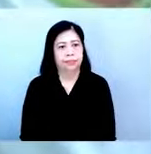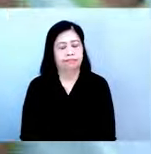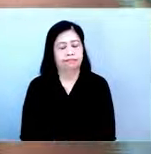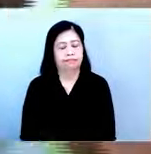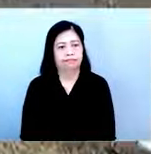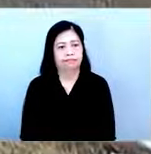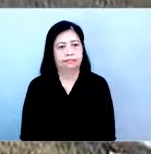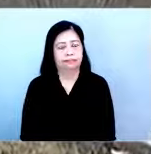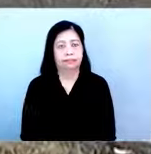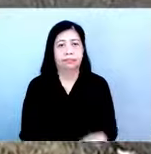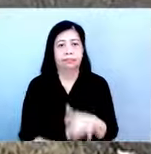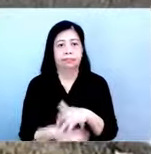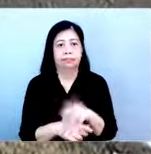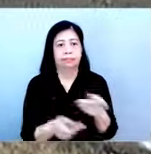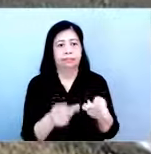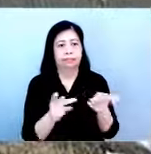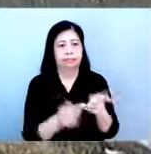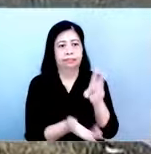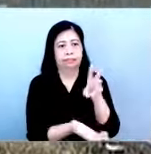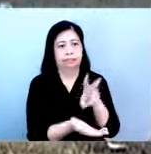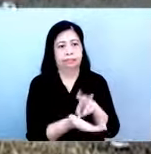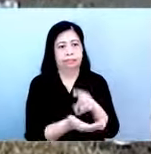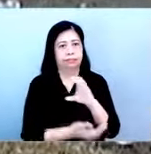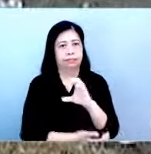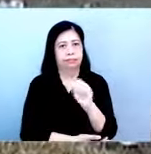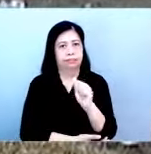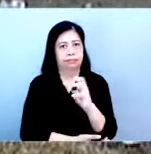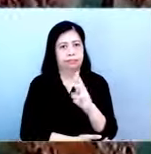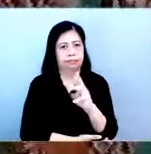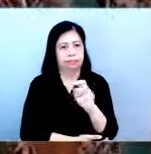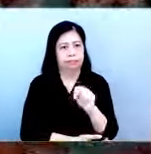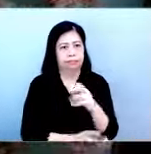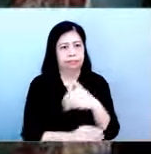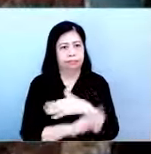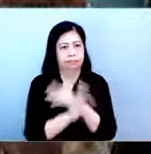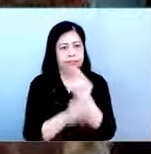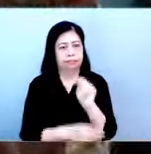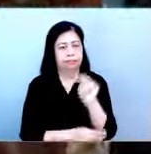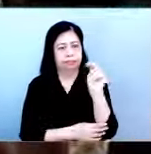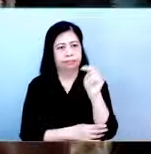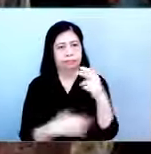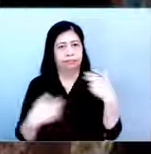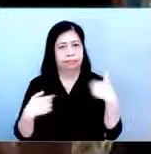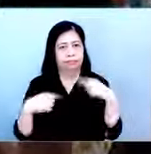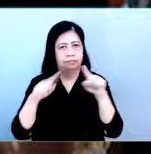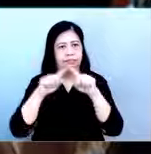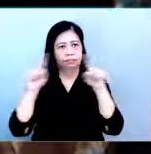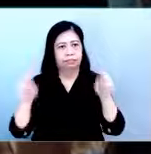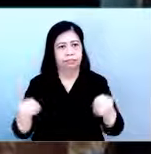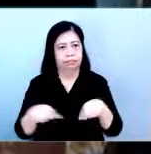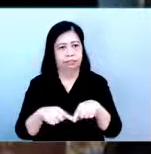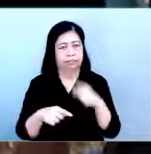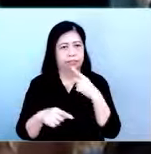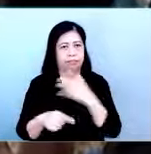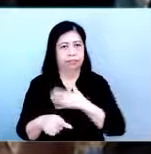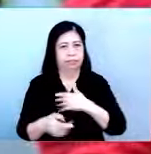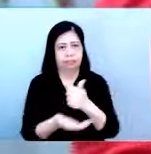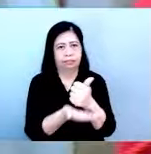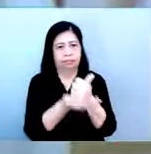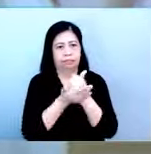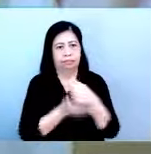Maagang pumupuesto sa Poblacion Road sa Carmen, Davao del Norte, si Diana. Hawak niya ang karatulang may nakasulat na "Please help